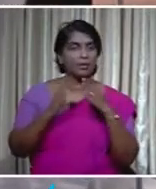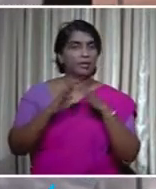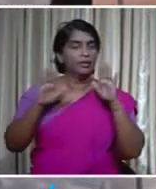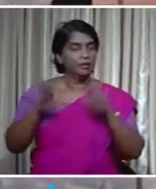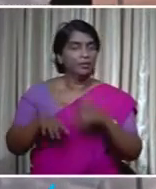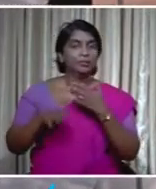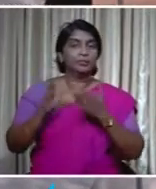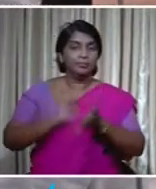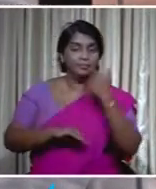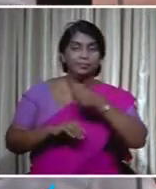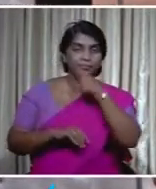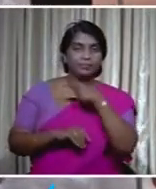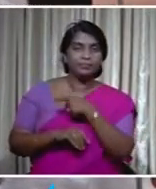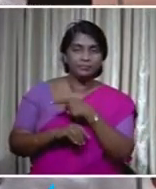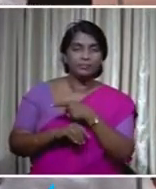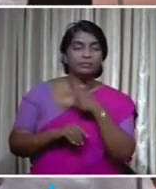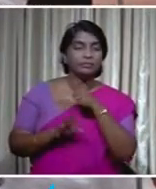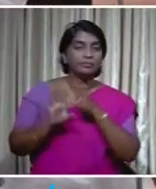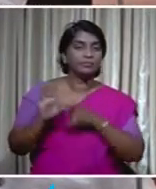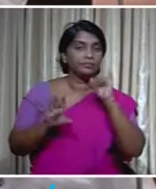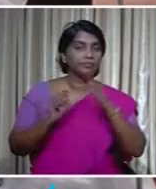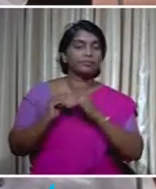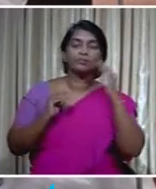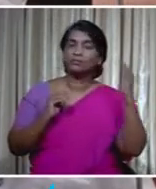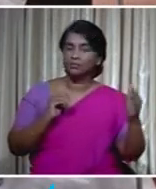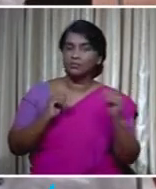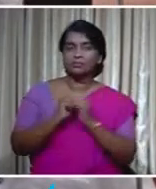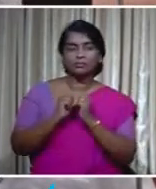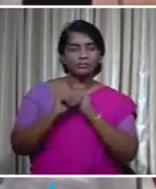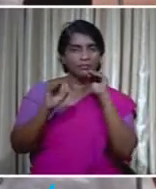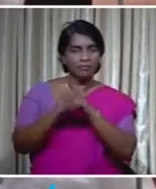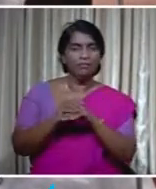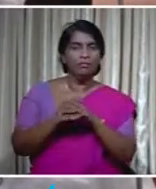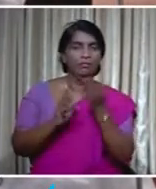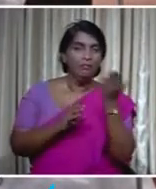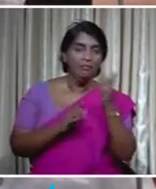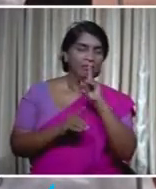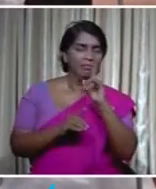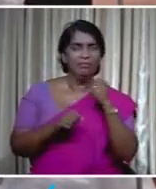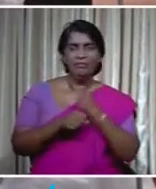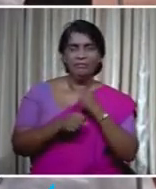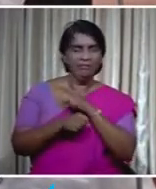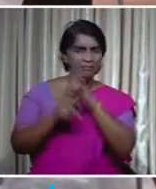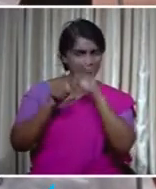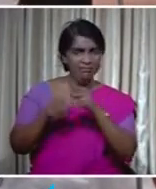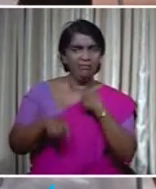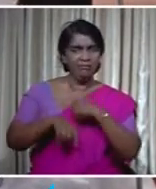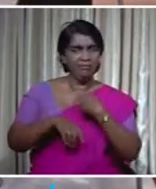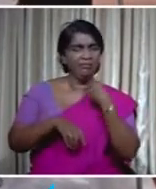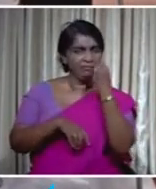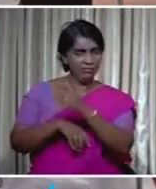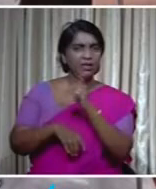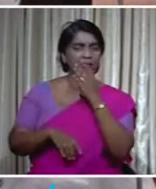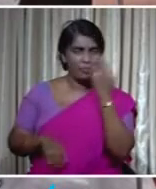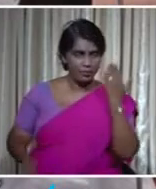பென்ஷனியர்ஸும் தங்களுடைய 65 வயசு வரையும் தாங்கள் பணியாற்றுவதற்கு விண்ணப்பித்தால் இந்த அரசாங்கம் அவர்களையும் 65 வயது வரையும் பணியாற்ற